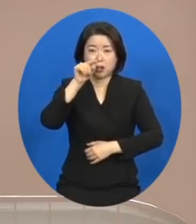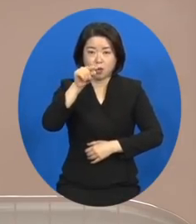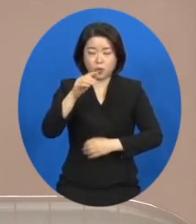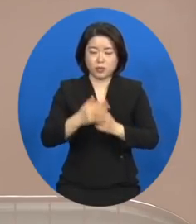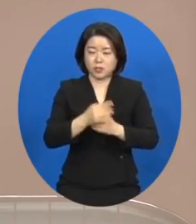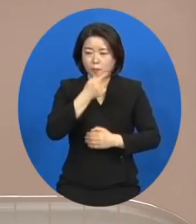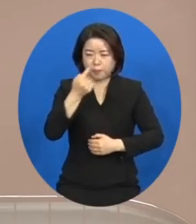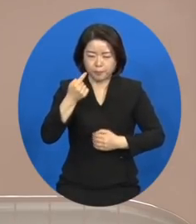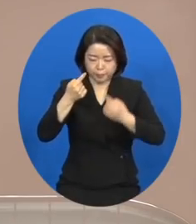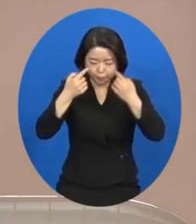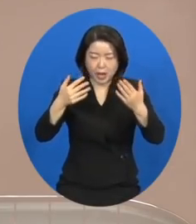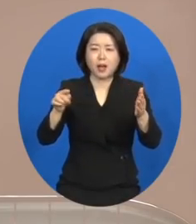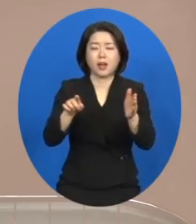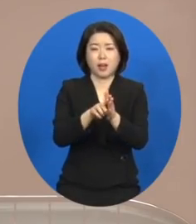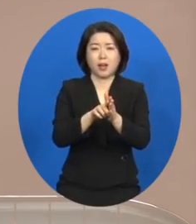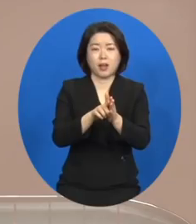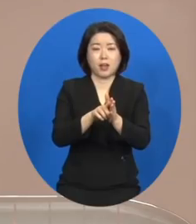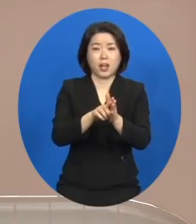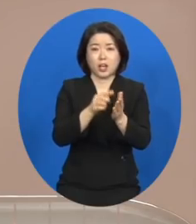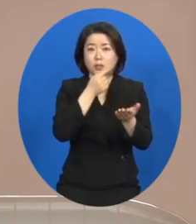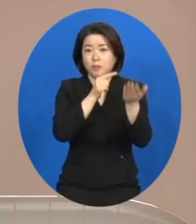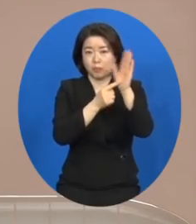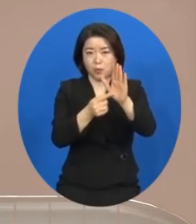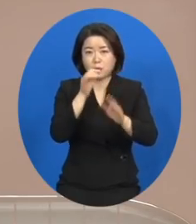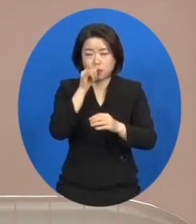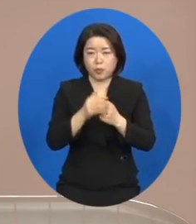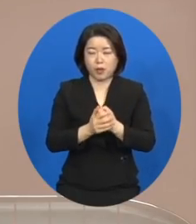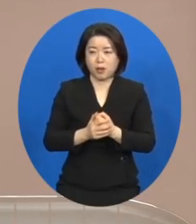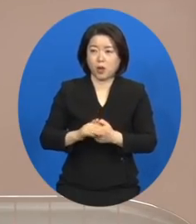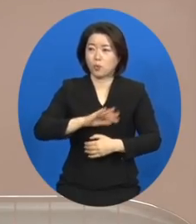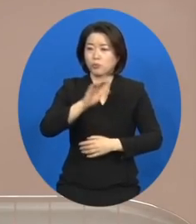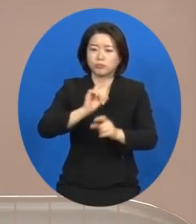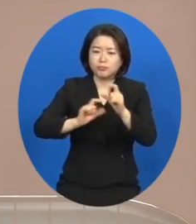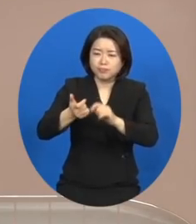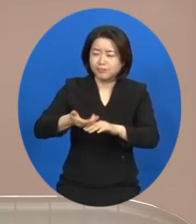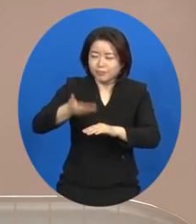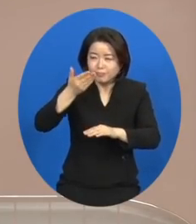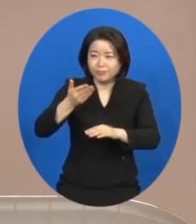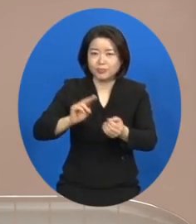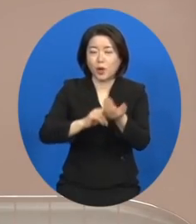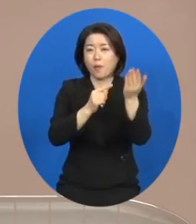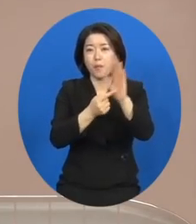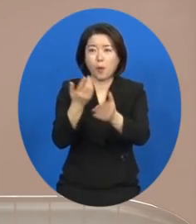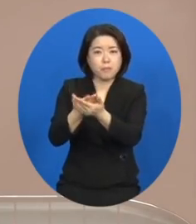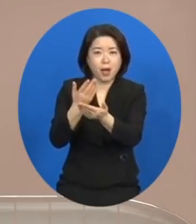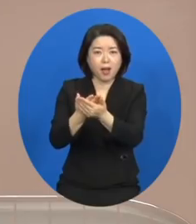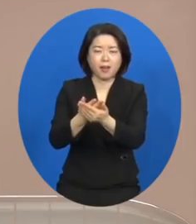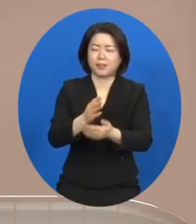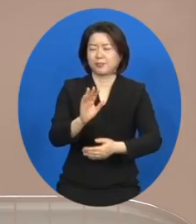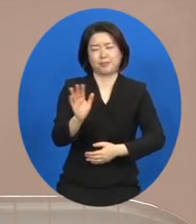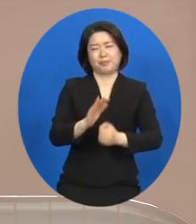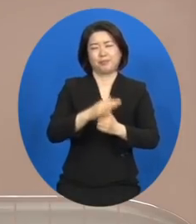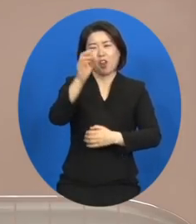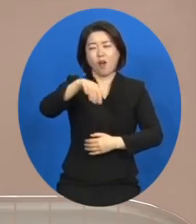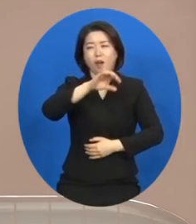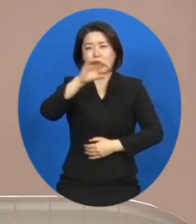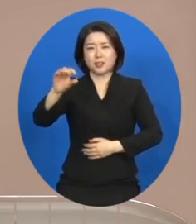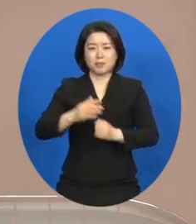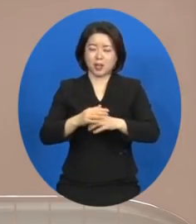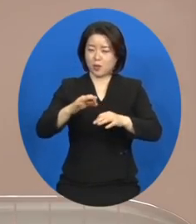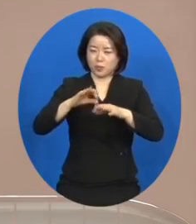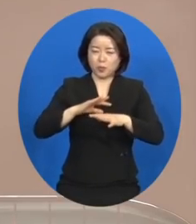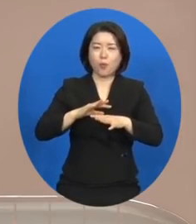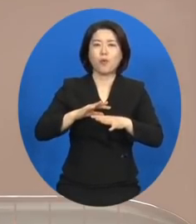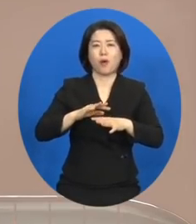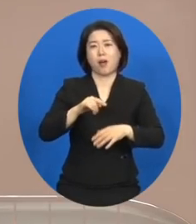그 사랑은 영원한 사랑입니다. 우리가 무슨 표적을 더 구하겠습니까? 십자가와 부활이라는 놀라운, 부정할 수 없는 놀라운